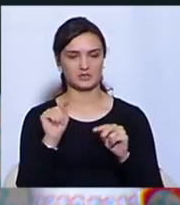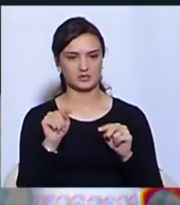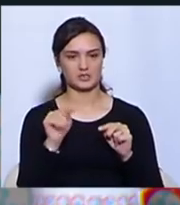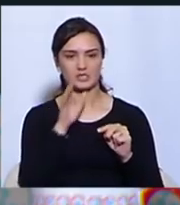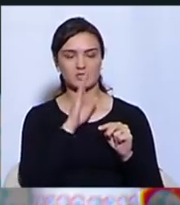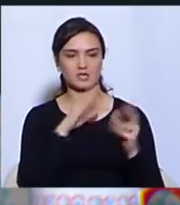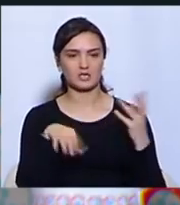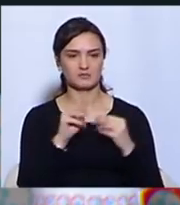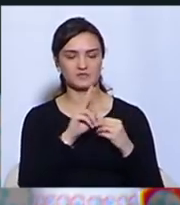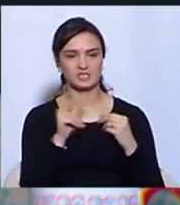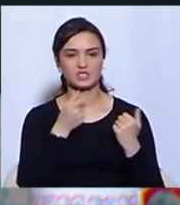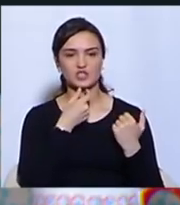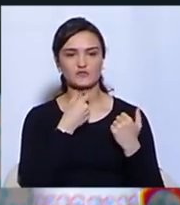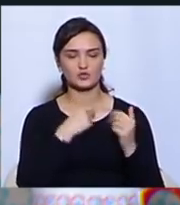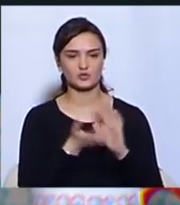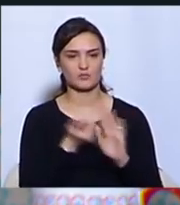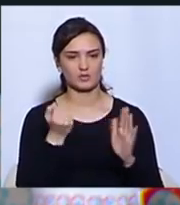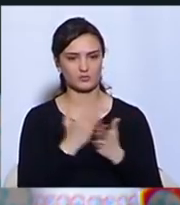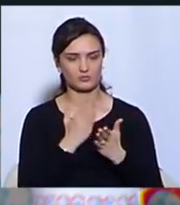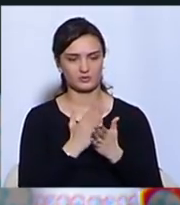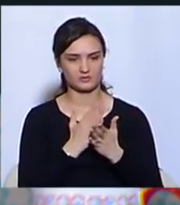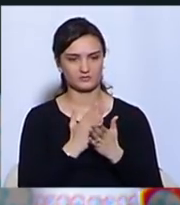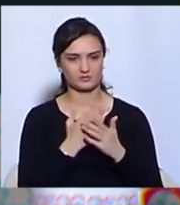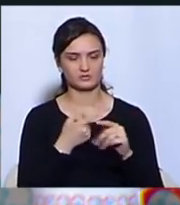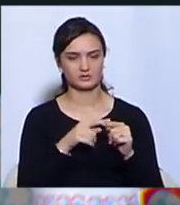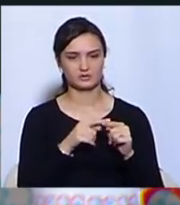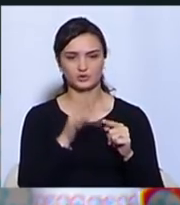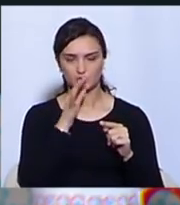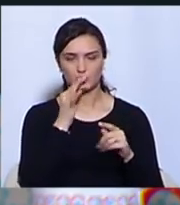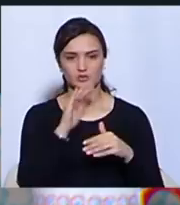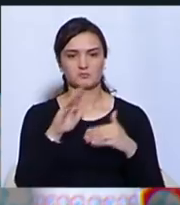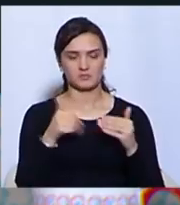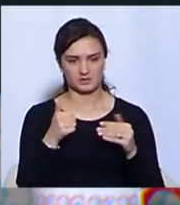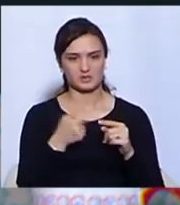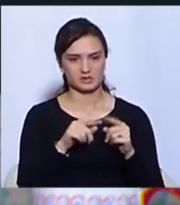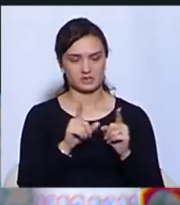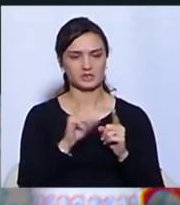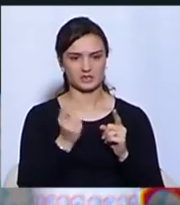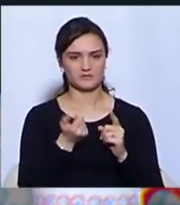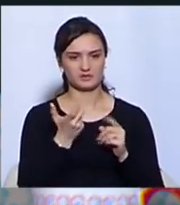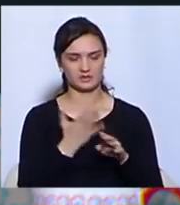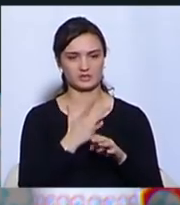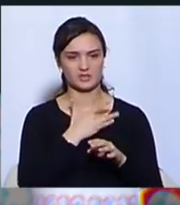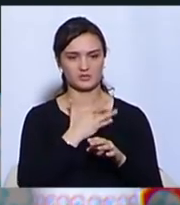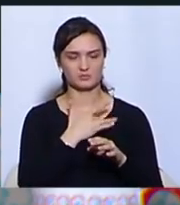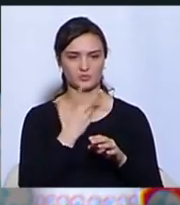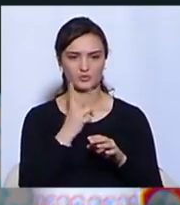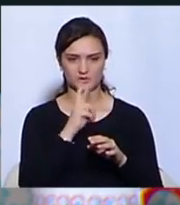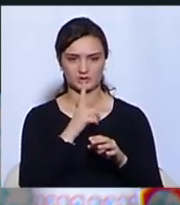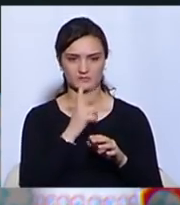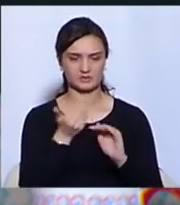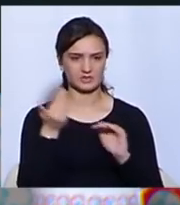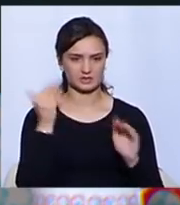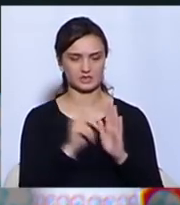კატეგორიის ქალებს, ვისაც საშვილოსნოა გამოღებული, გარკვეული დროის მერე და ესეც დათვლილია, რომ დაახლოებით 2-3 წლით